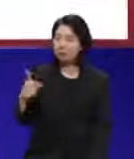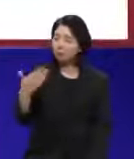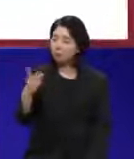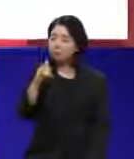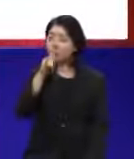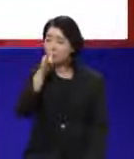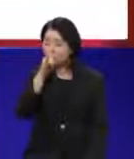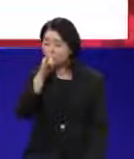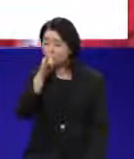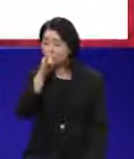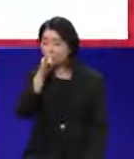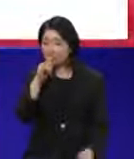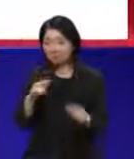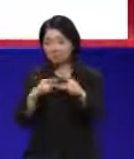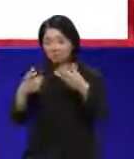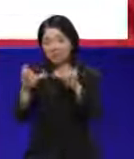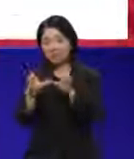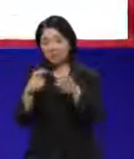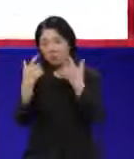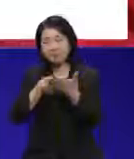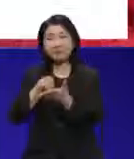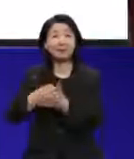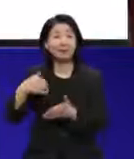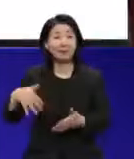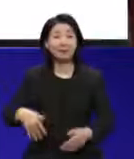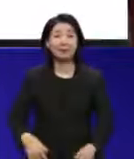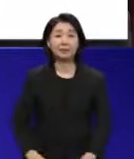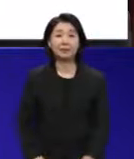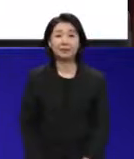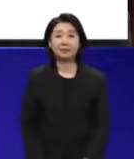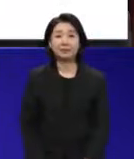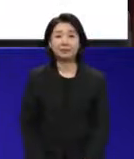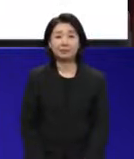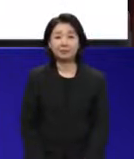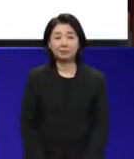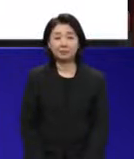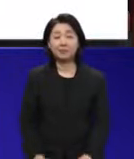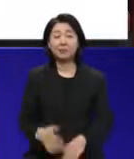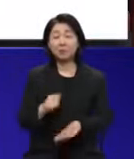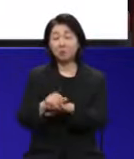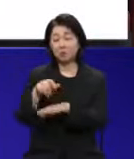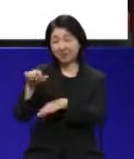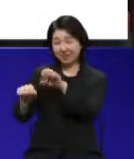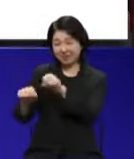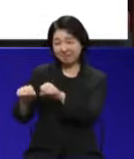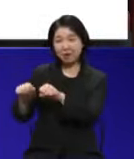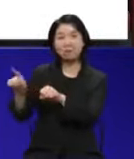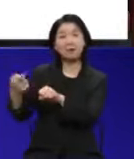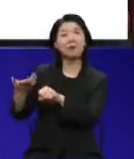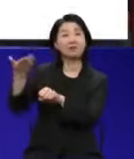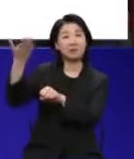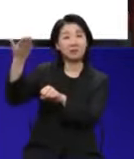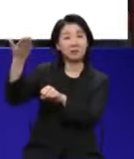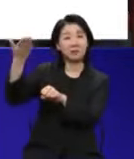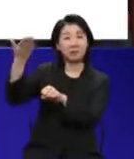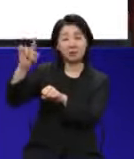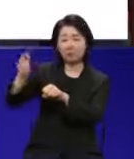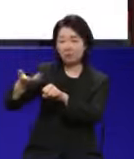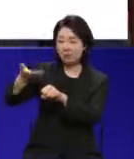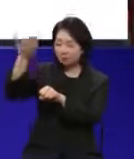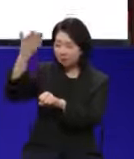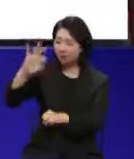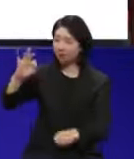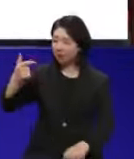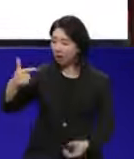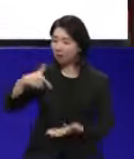있고 그러니까 기대가 아직 다 정확 정확 모르겠어요 10석 어떤 백석은 넘은 건 분명한데 백석을 넘은 걸 가지고 한동훈